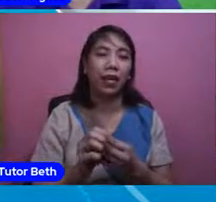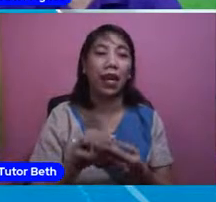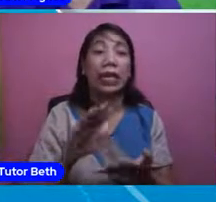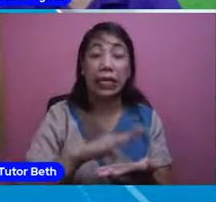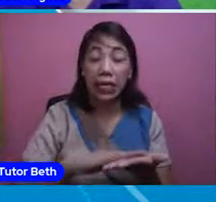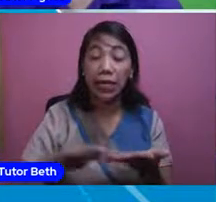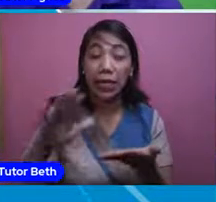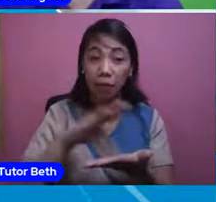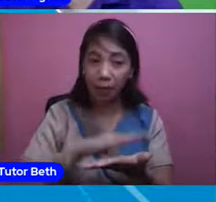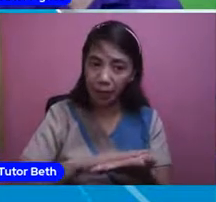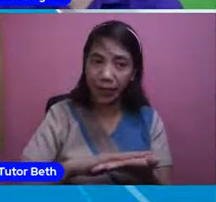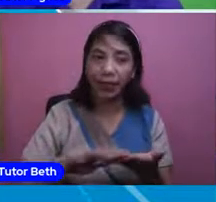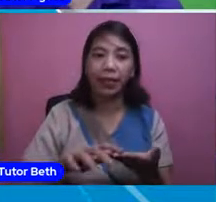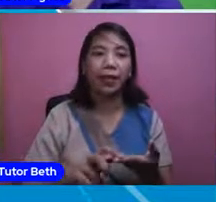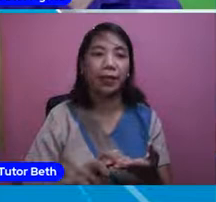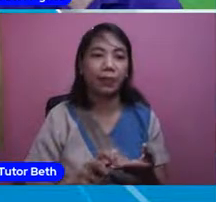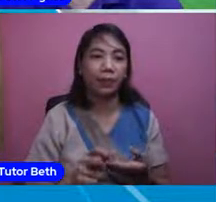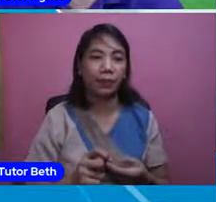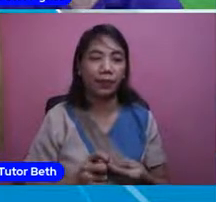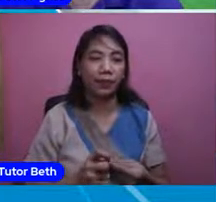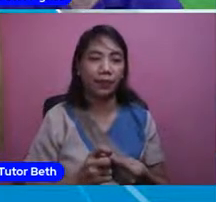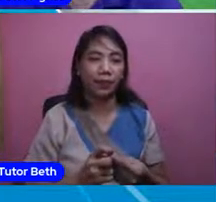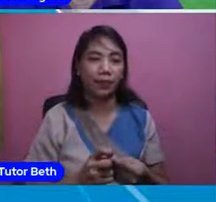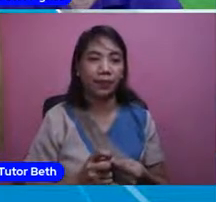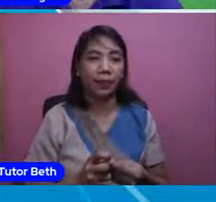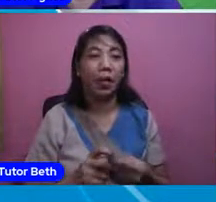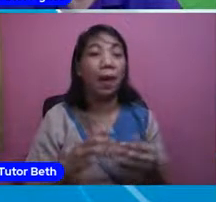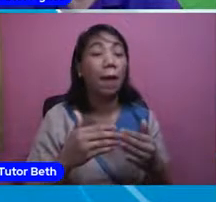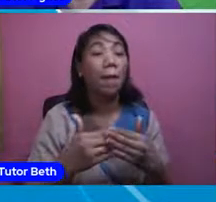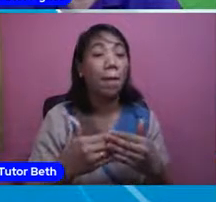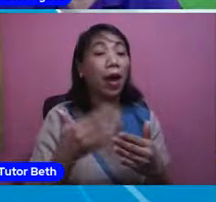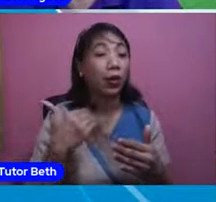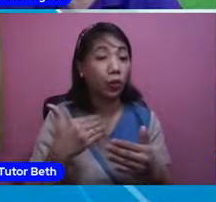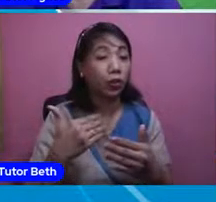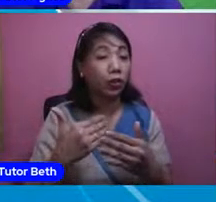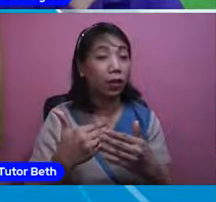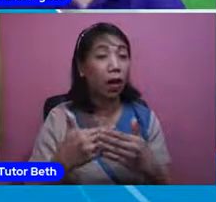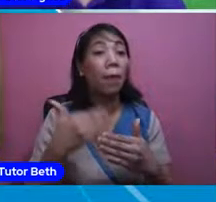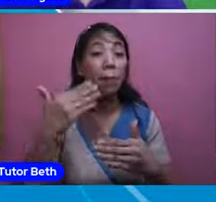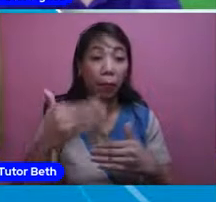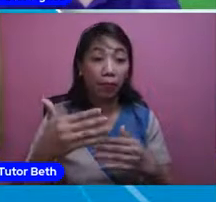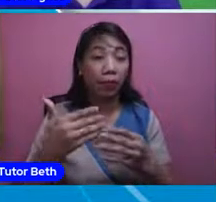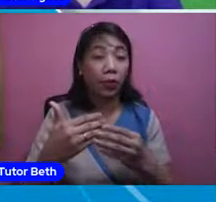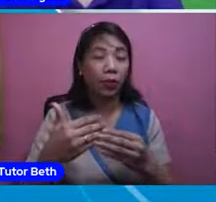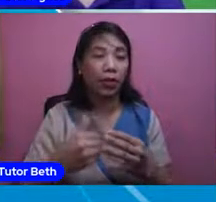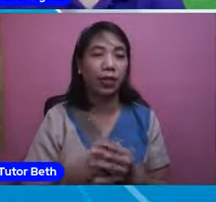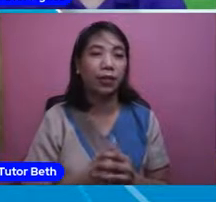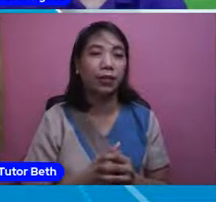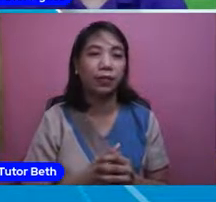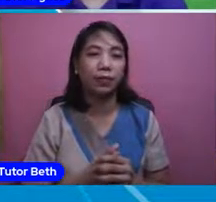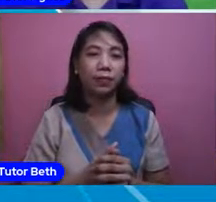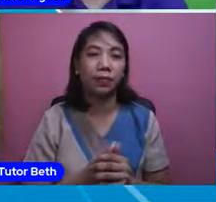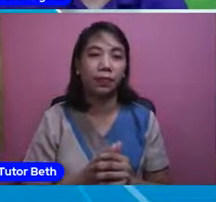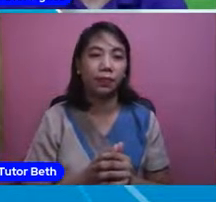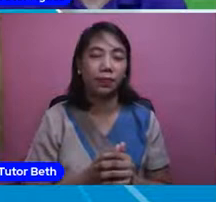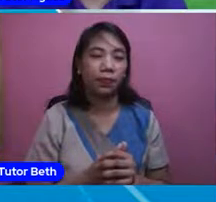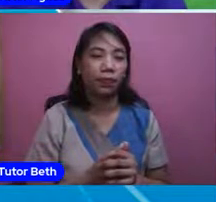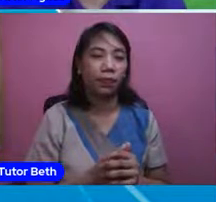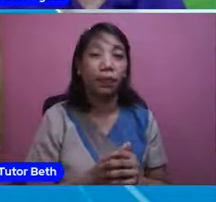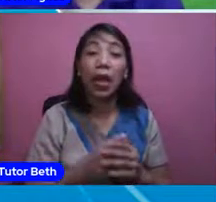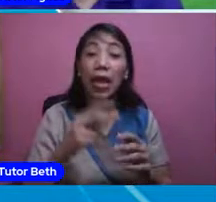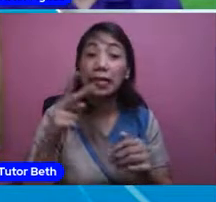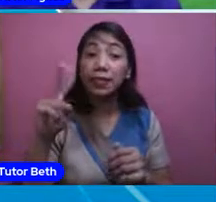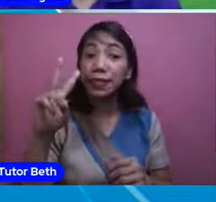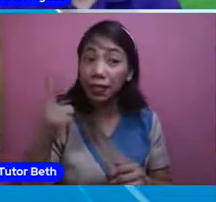inaayos niya na ng maayos bago siya lumabas ng kanyang kwarto. Okay, yung pangalawa